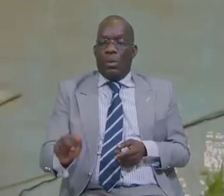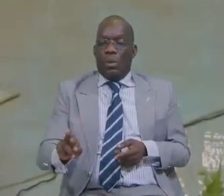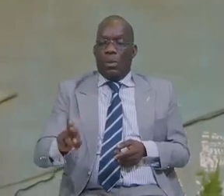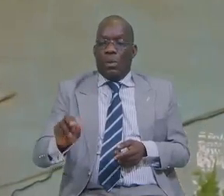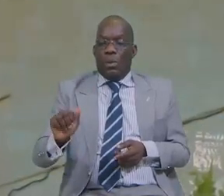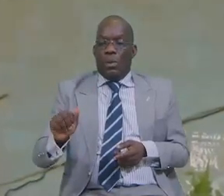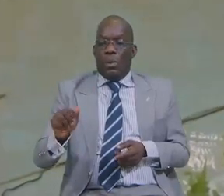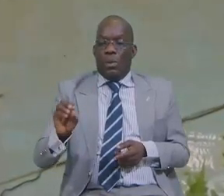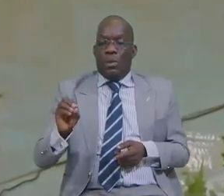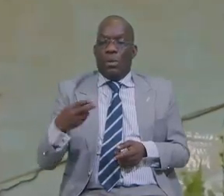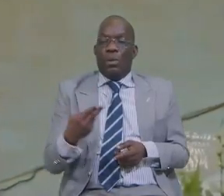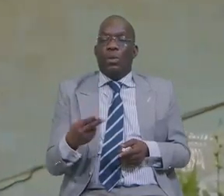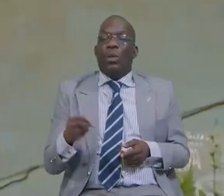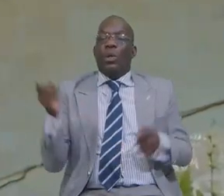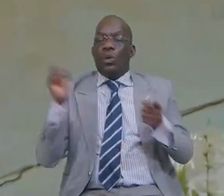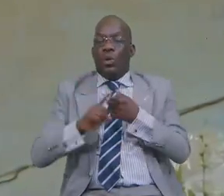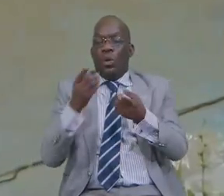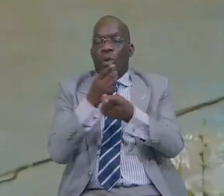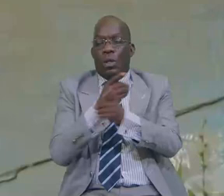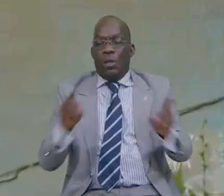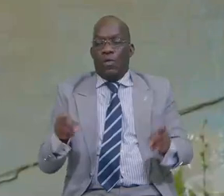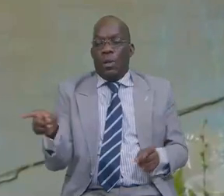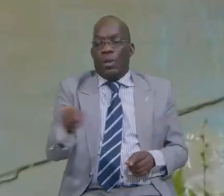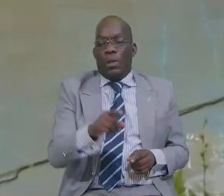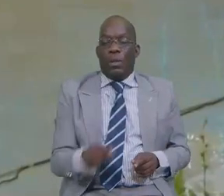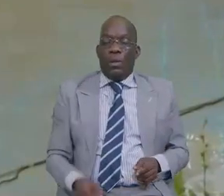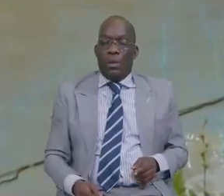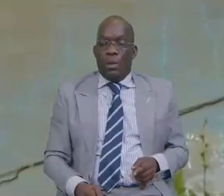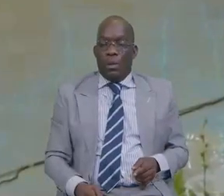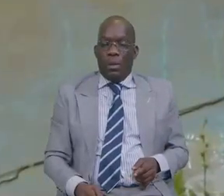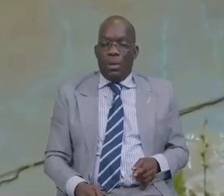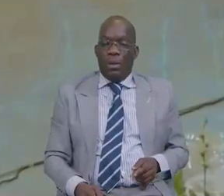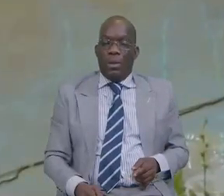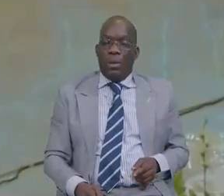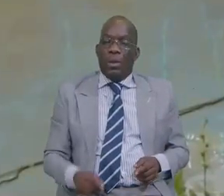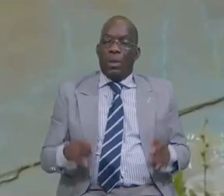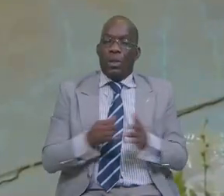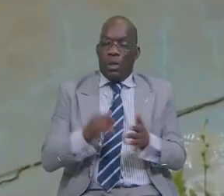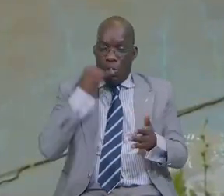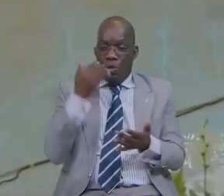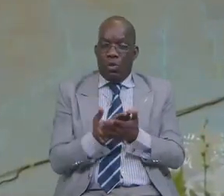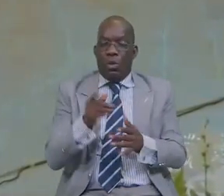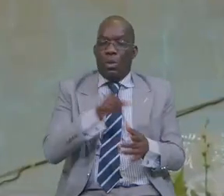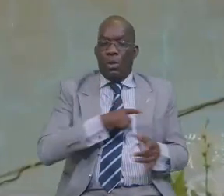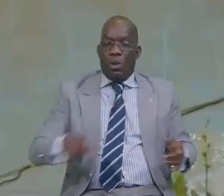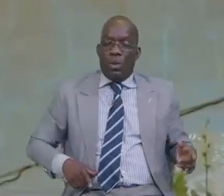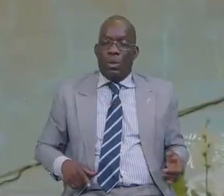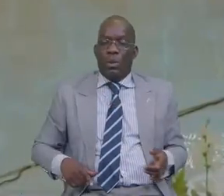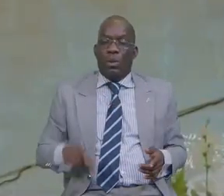Car je suis venu pour les délivrer. C'est bon Seigneur, tu as la